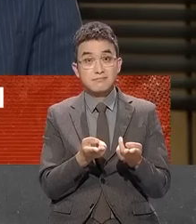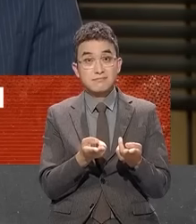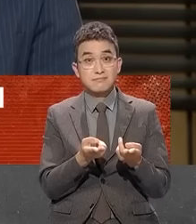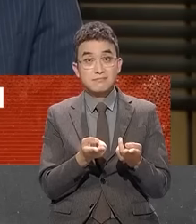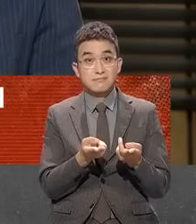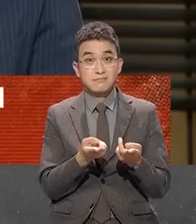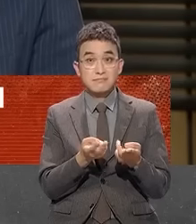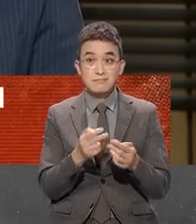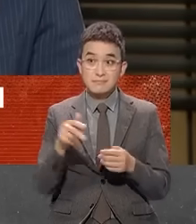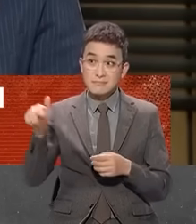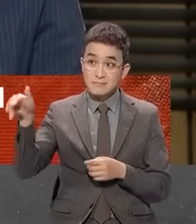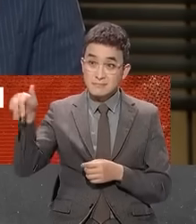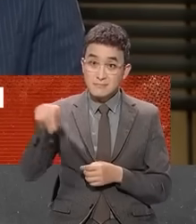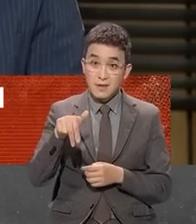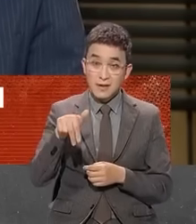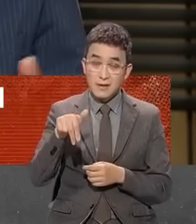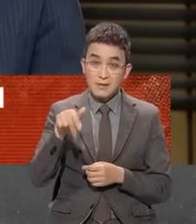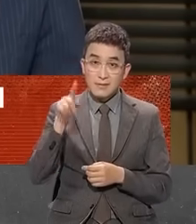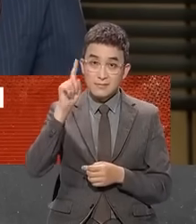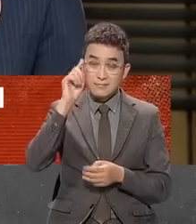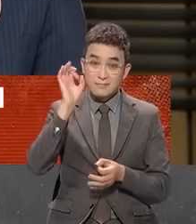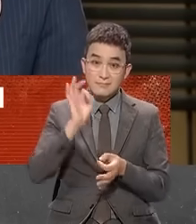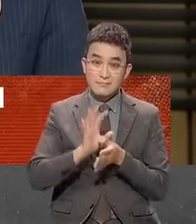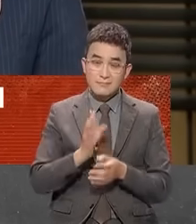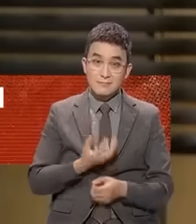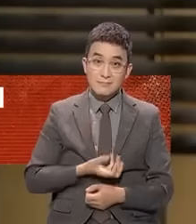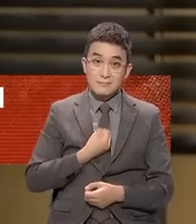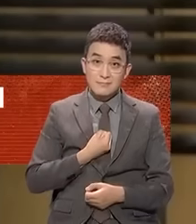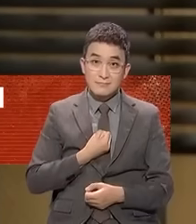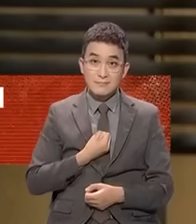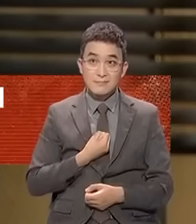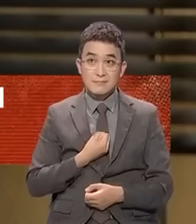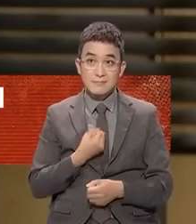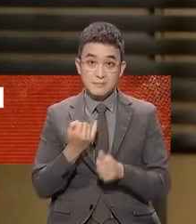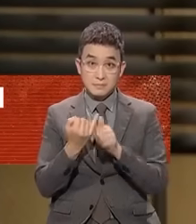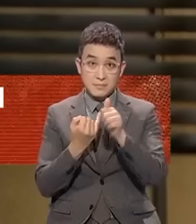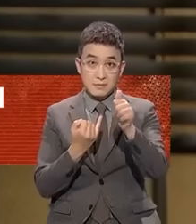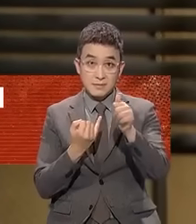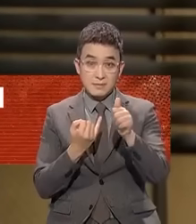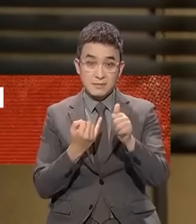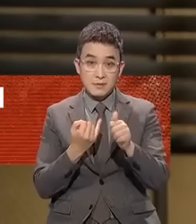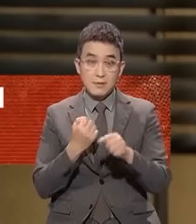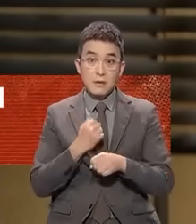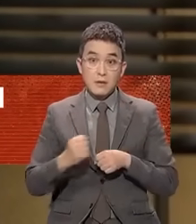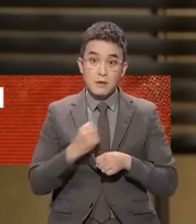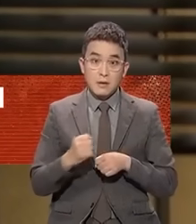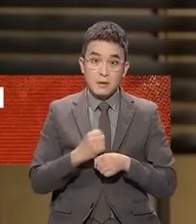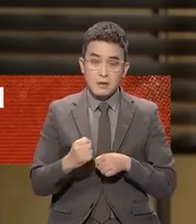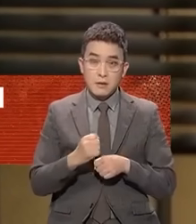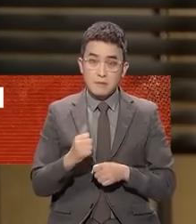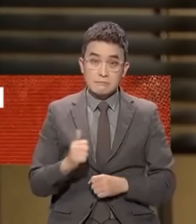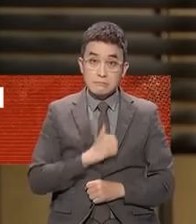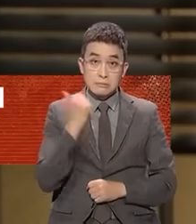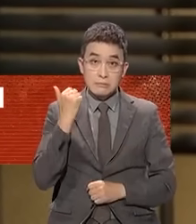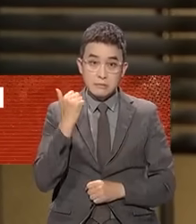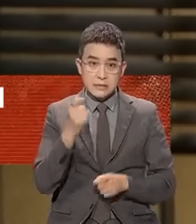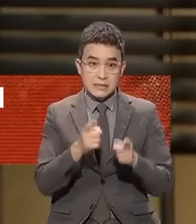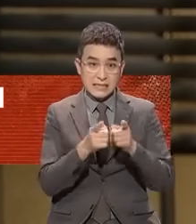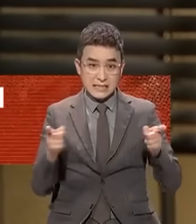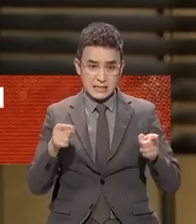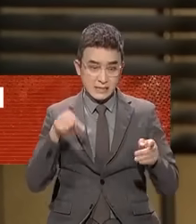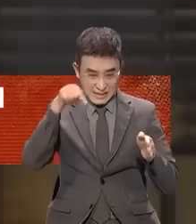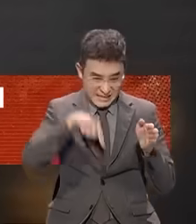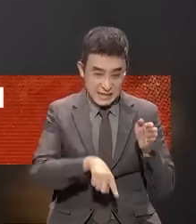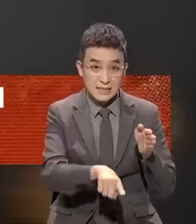그다음 어떻게 됐습니까, 그래서? 그러니까 남편, 일단 남편 주장입니다만 남편 너무 당황하고 화도 나기도 하고 해서 호텔 프론트로